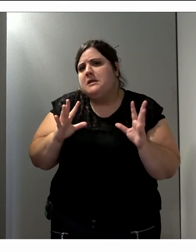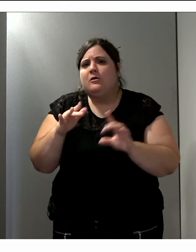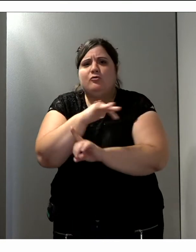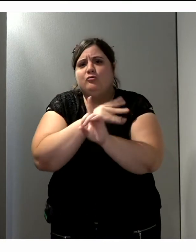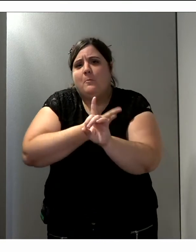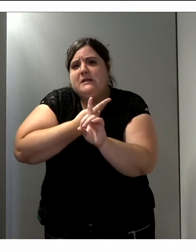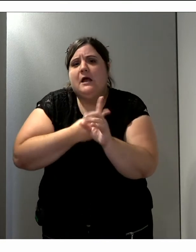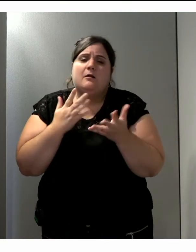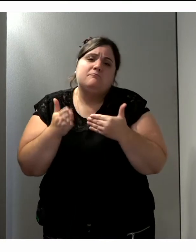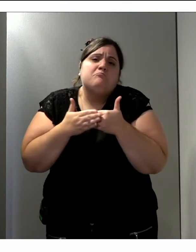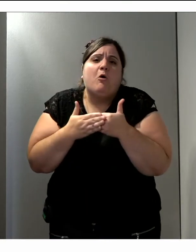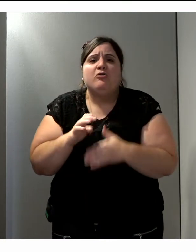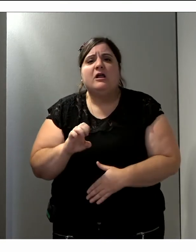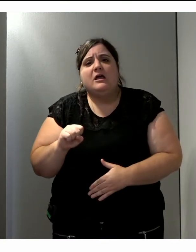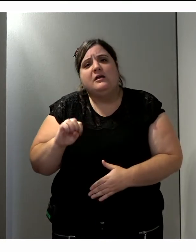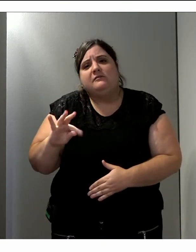pas tout à fait des ESAT.